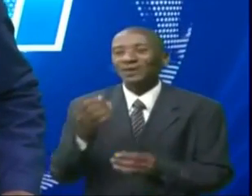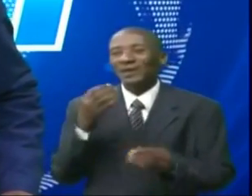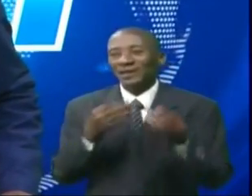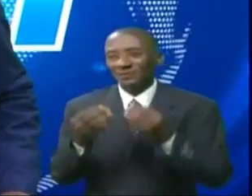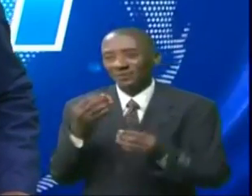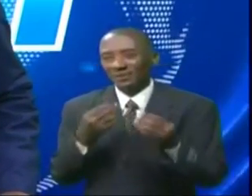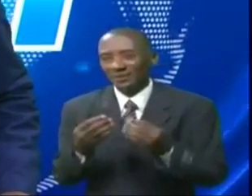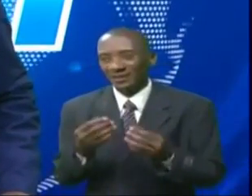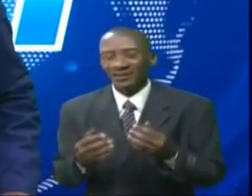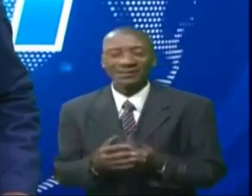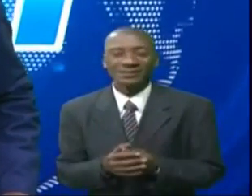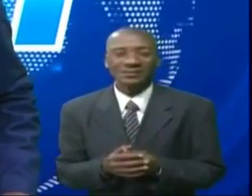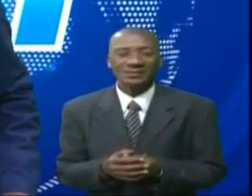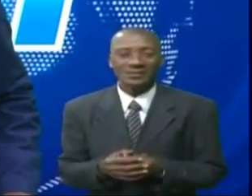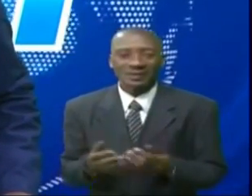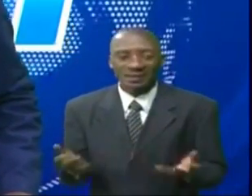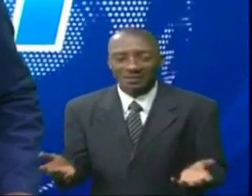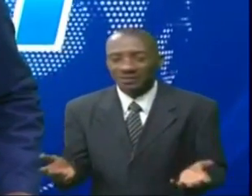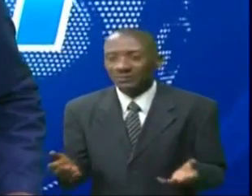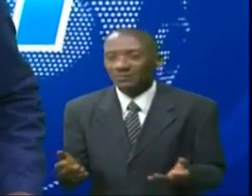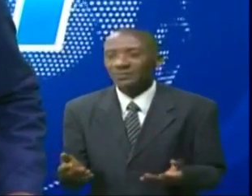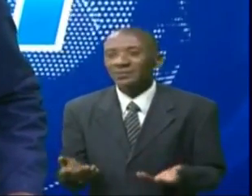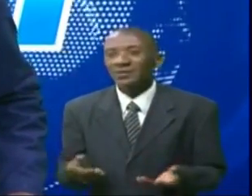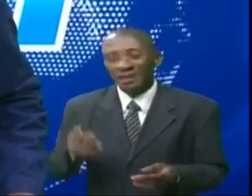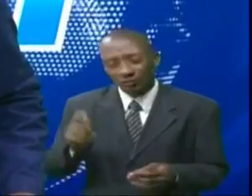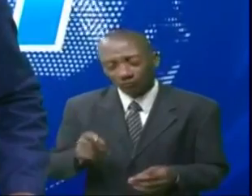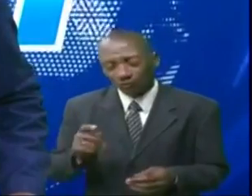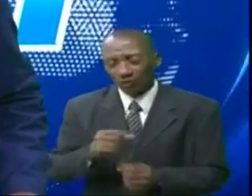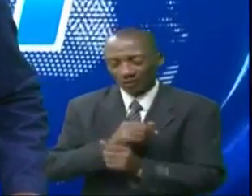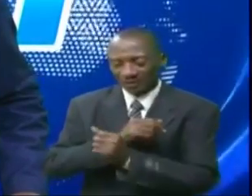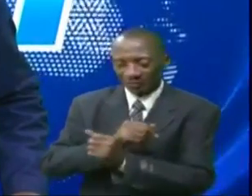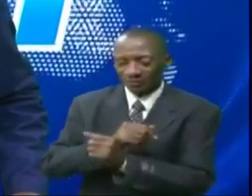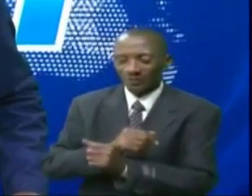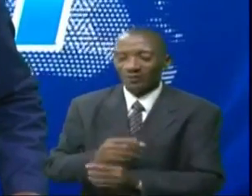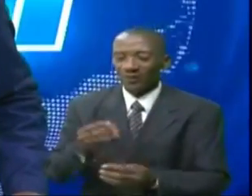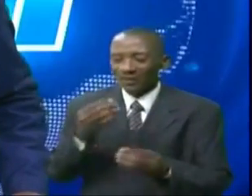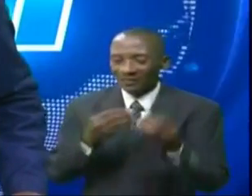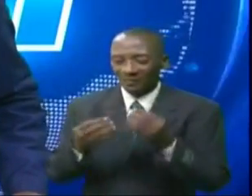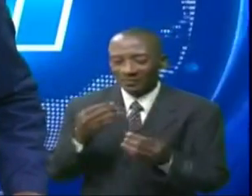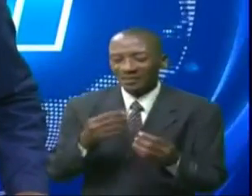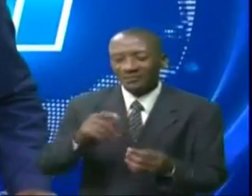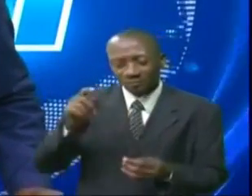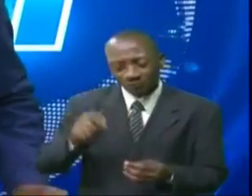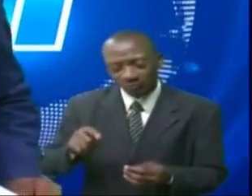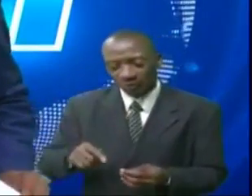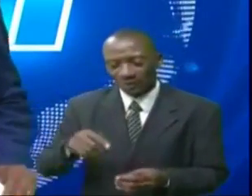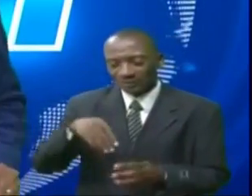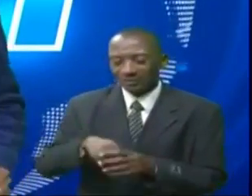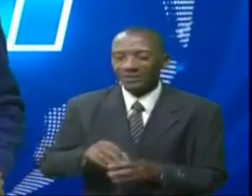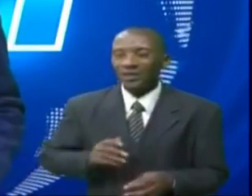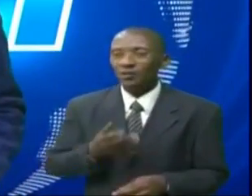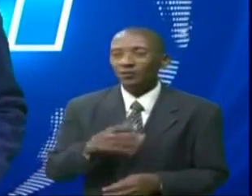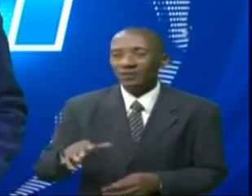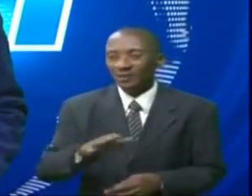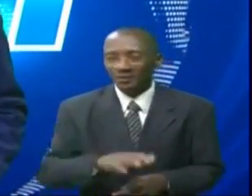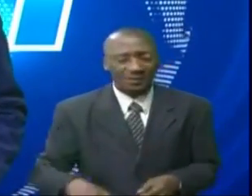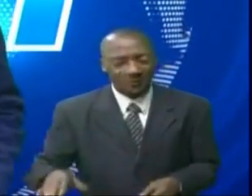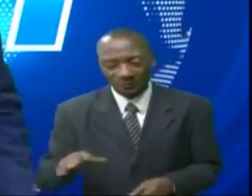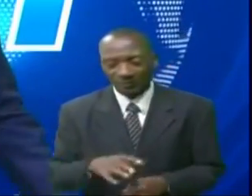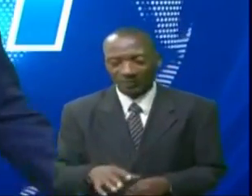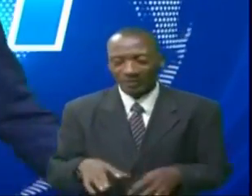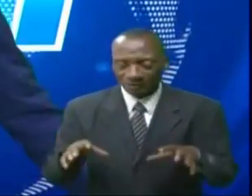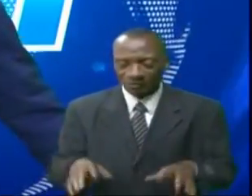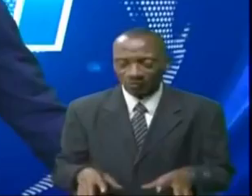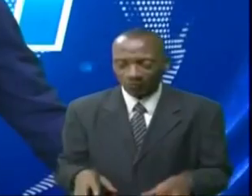intégré des classifications de la sécurité alimentaire lors de son dernier rapport annuel. Ce rapport indique également que les hostilités dans l'est